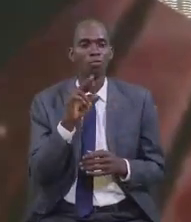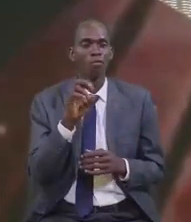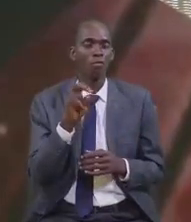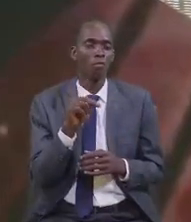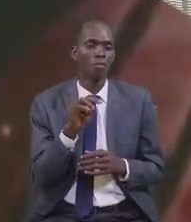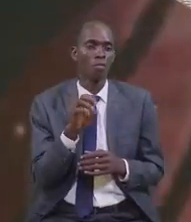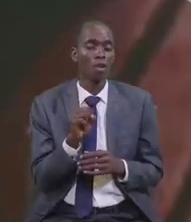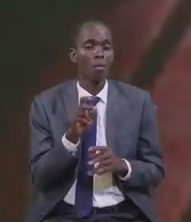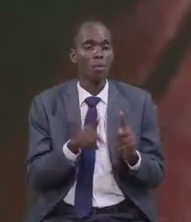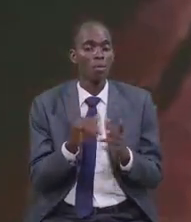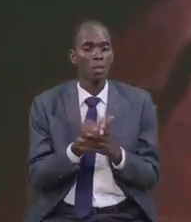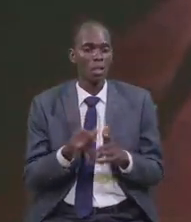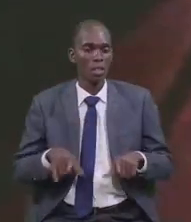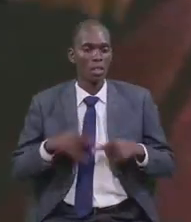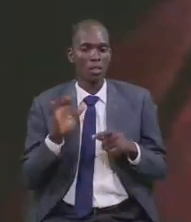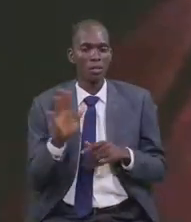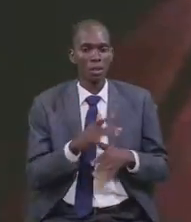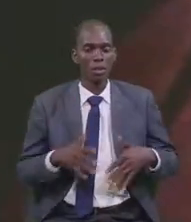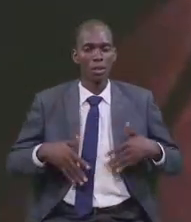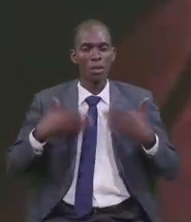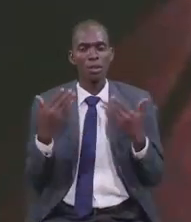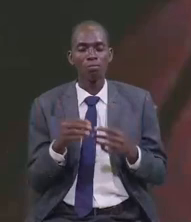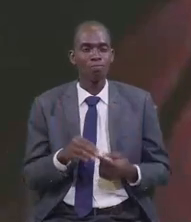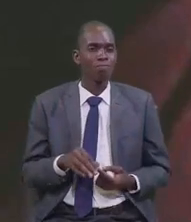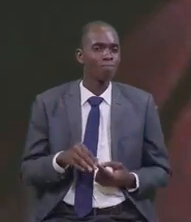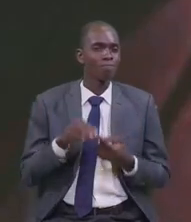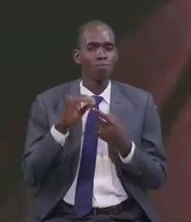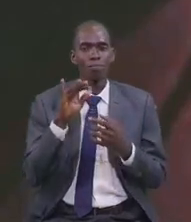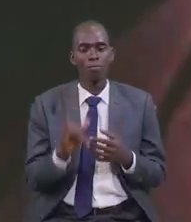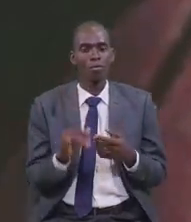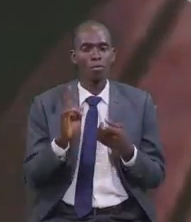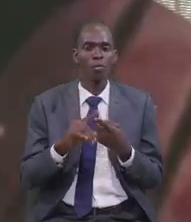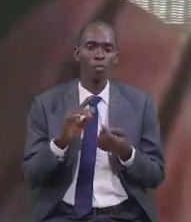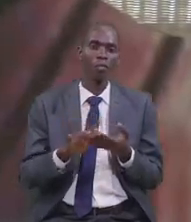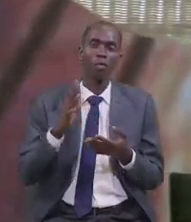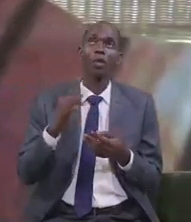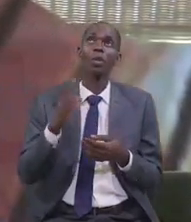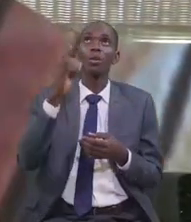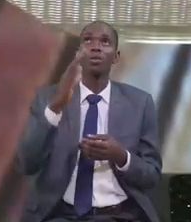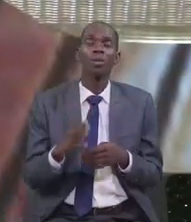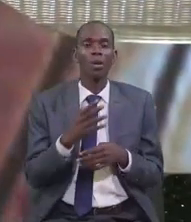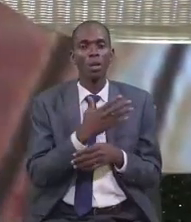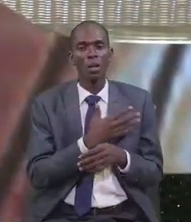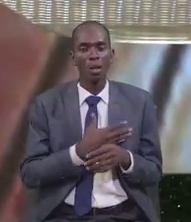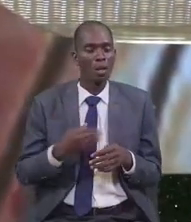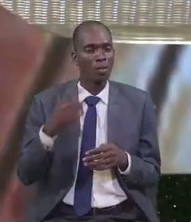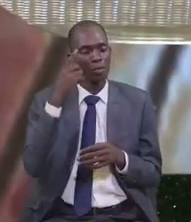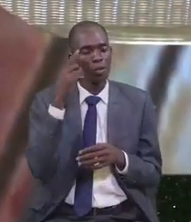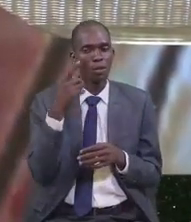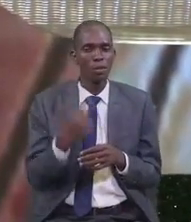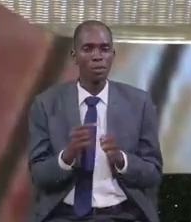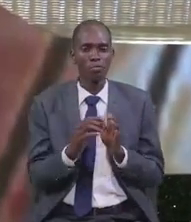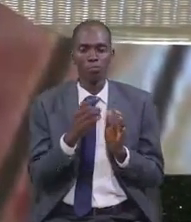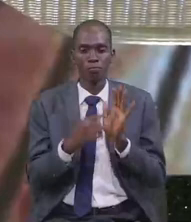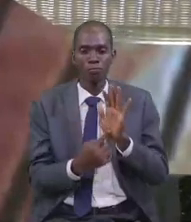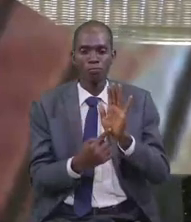Christ, qui mènent leur vie exclusivement pour la gloire de Dieu, soient appelés Nazaréens. Ceux qui sont le